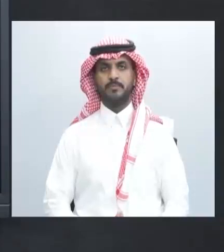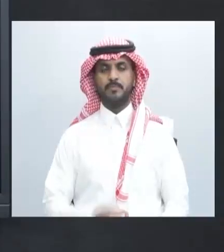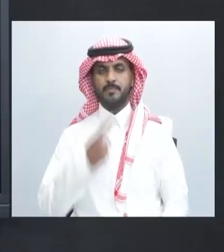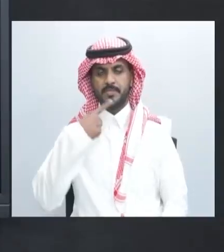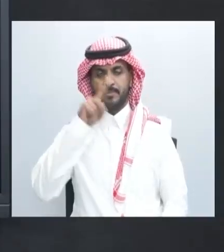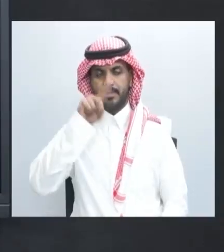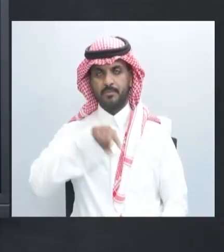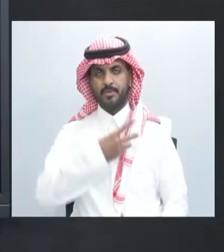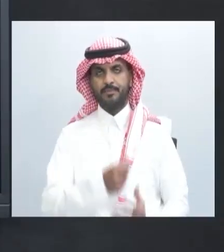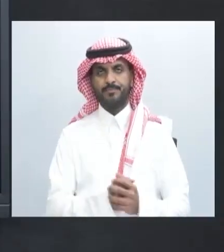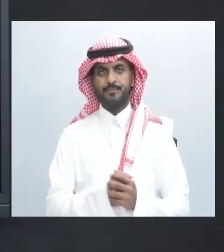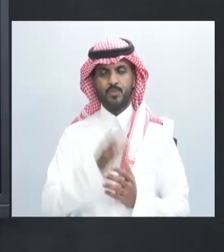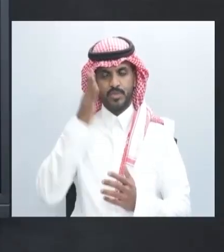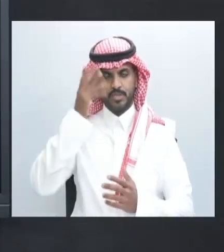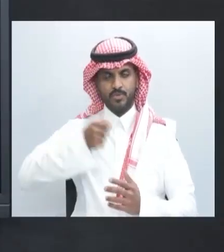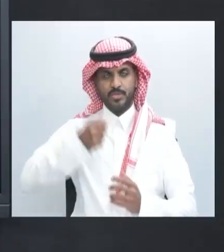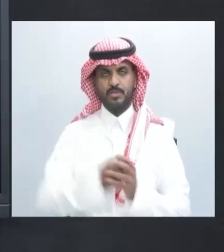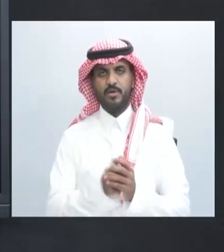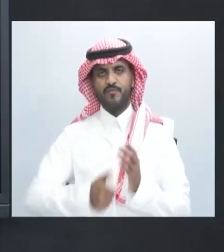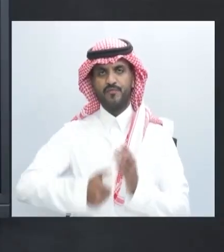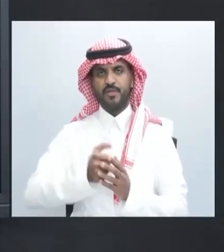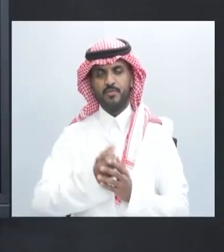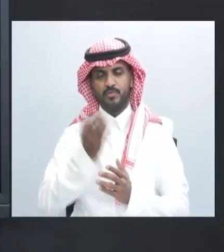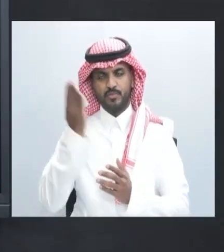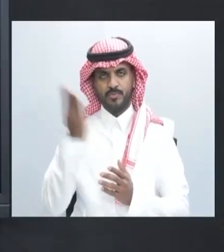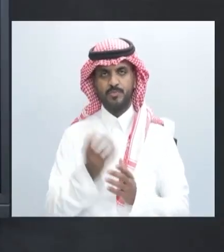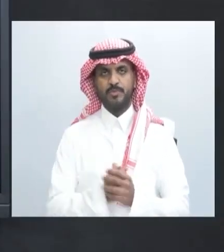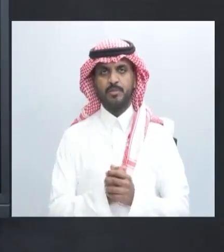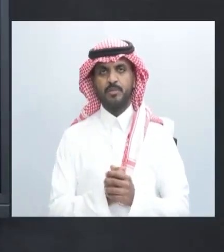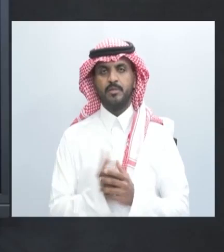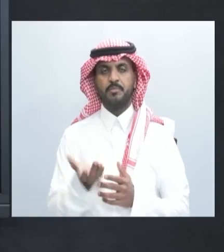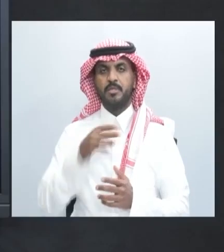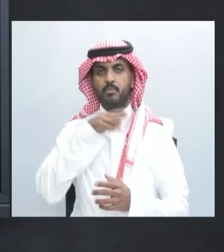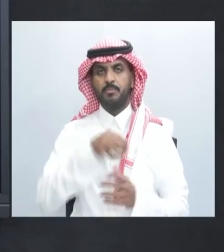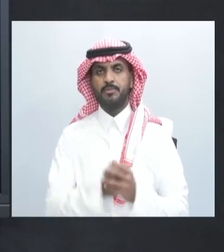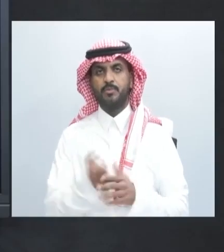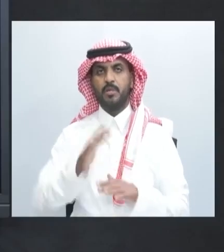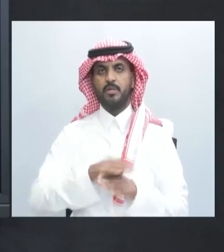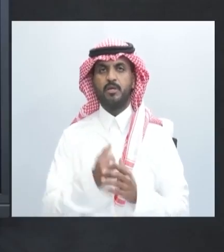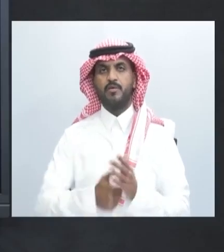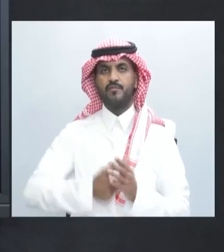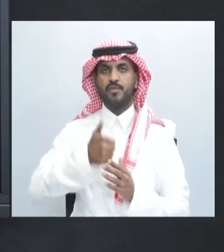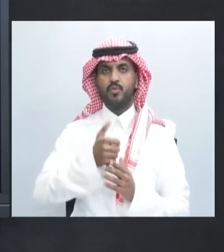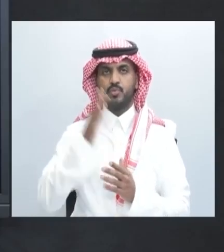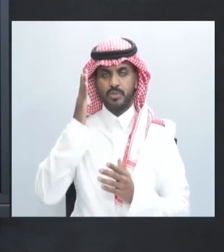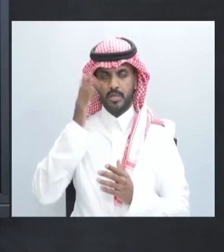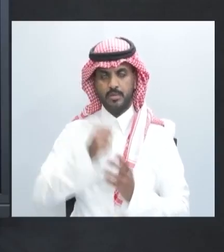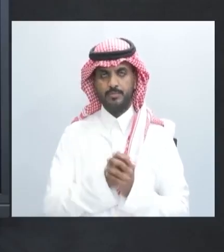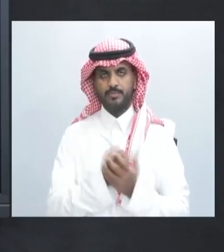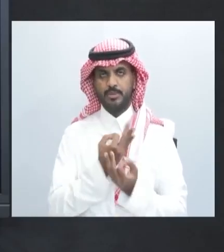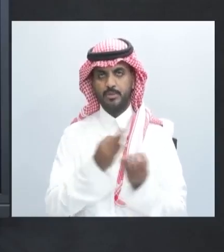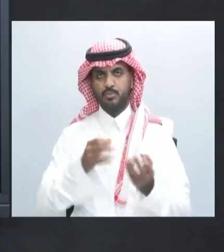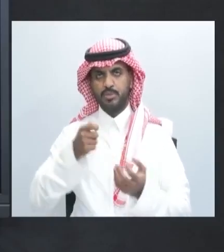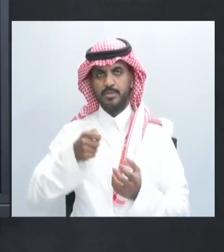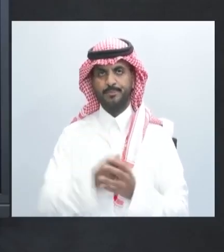بسم الله الرحمن الرحيم والصلاه والسلام على اشرف الانبياء واتم المرسلين نبينا محمد عليه افضل صلاه